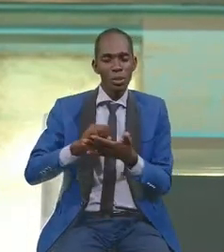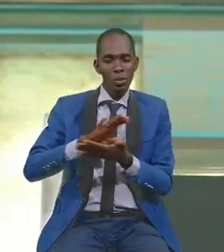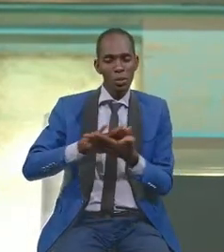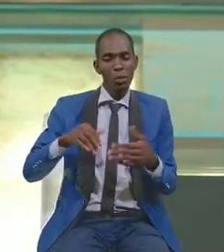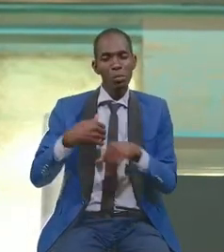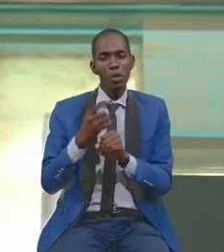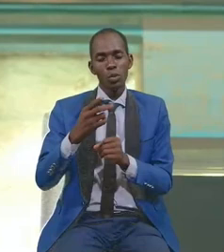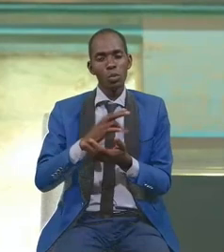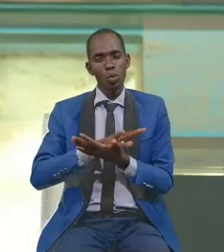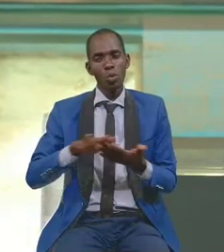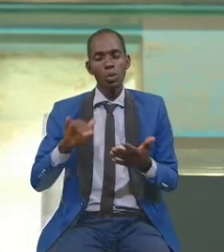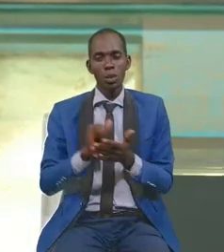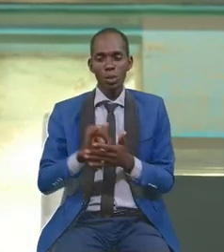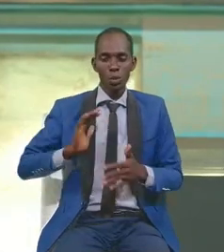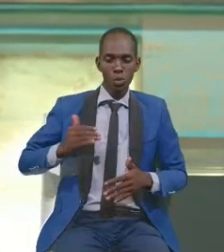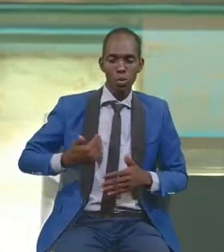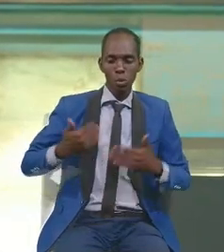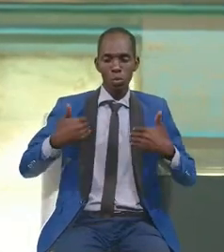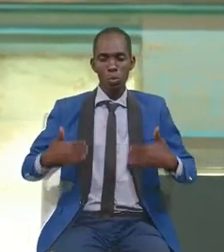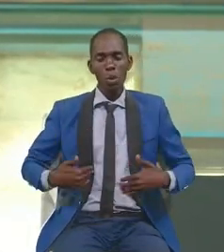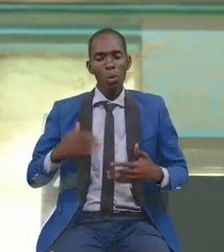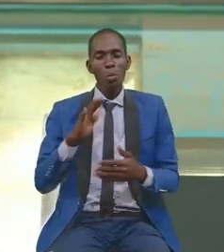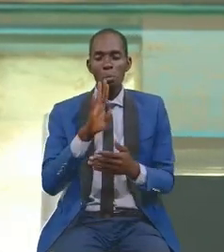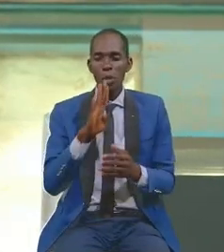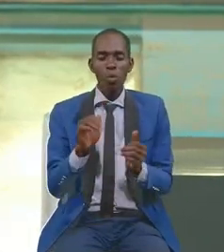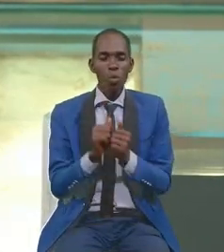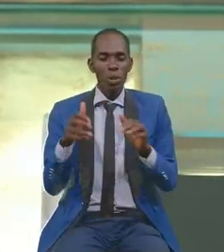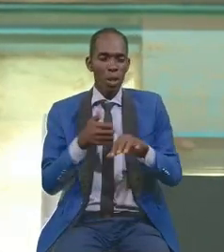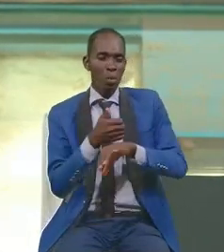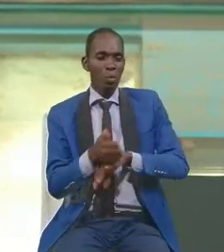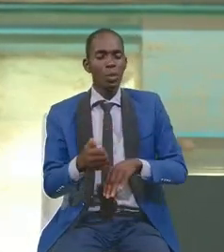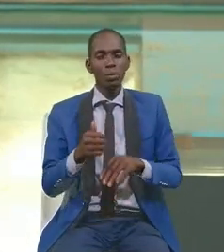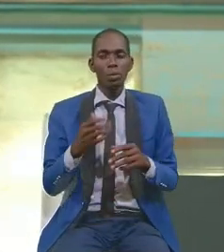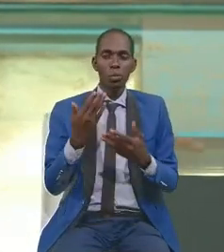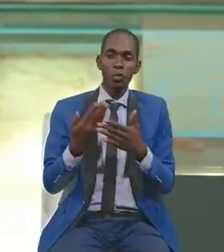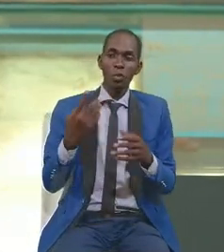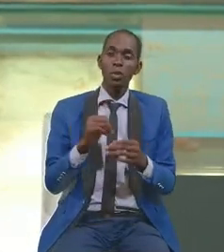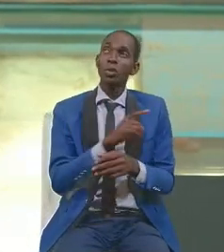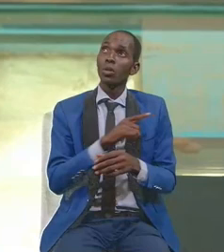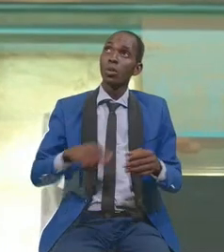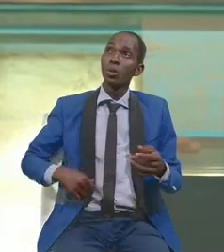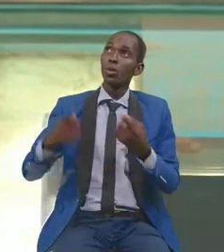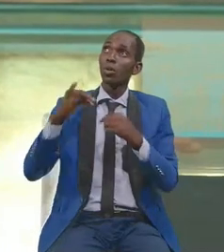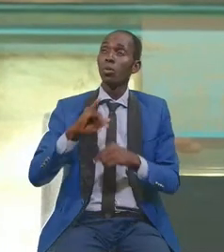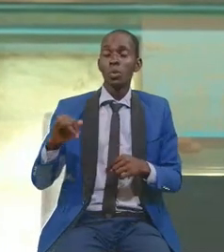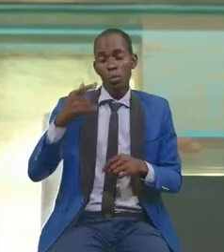esprit et préserver jusqu'à l'avènement du Seigneur. Celui qui vous a appelé est fidèle et c'est lui qui le fera.